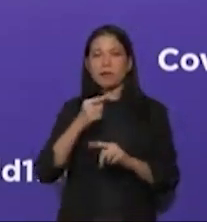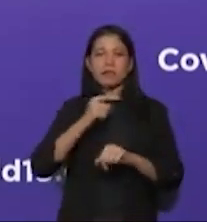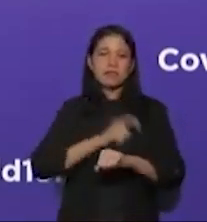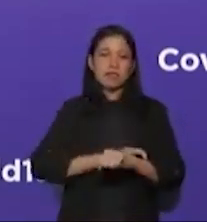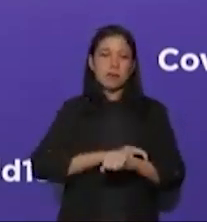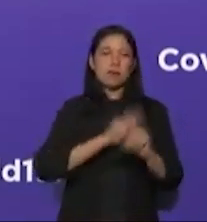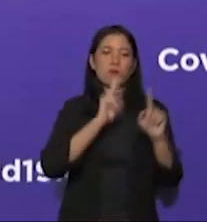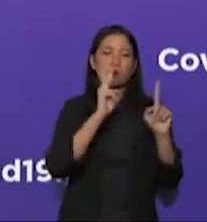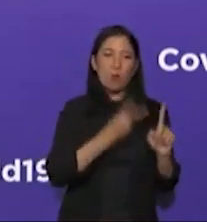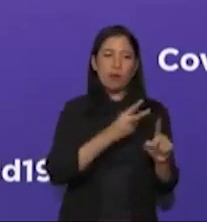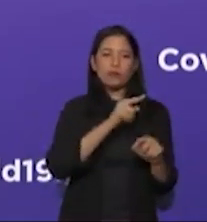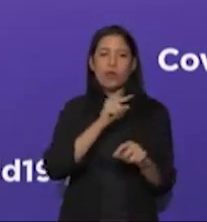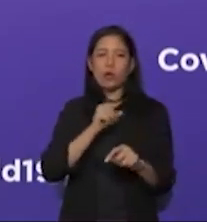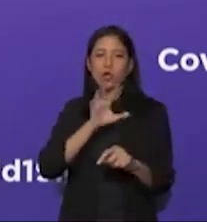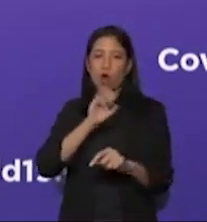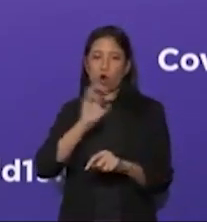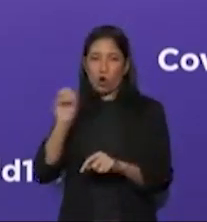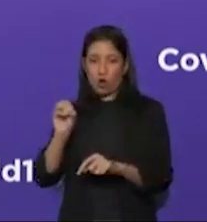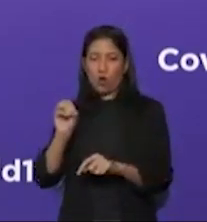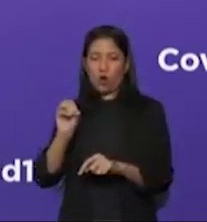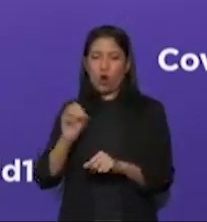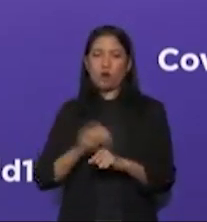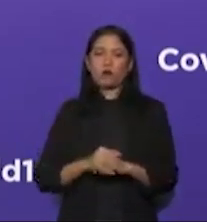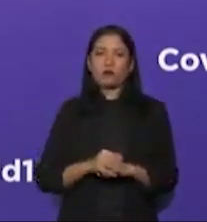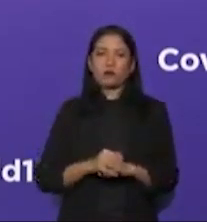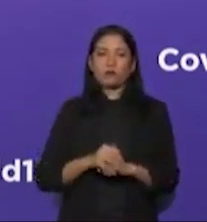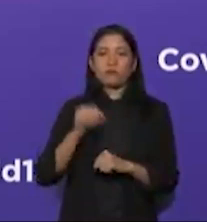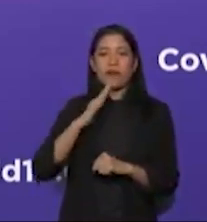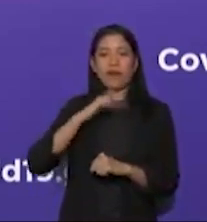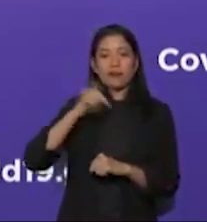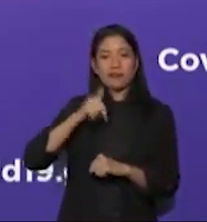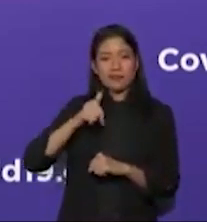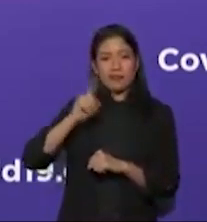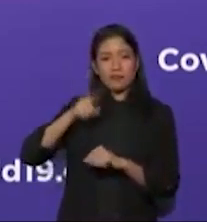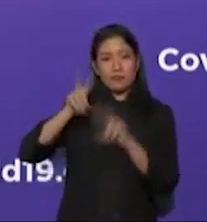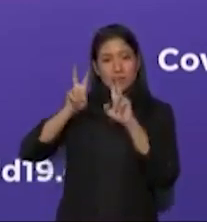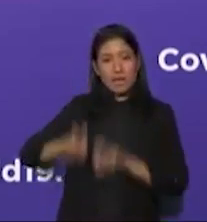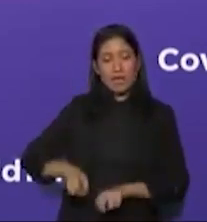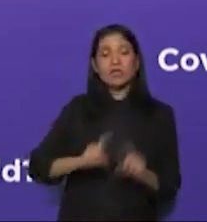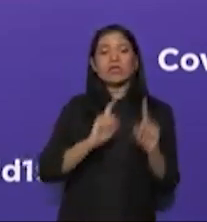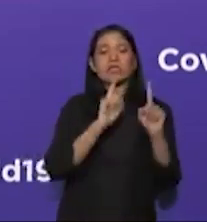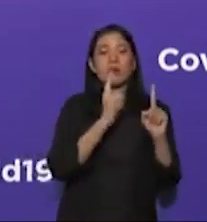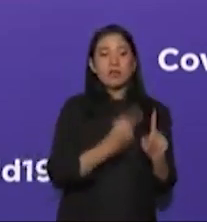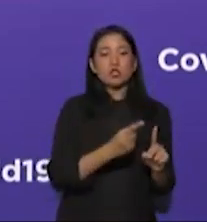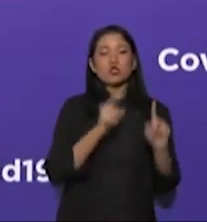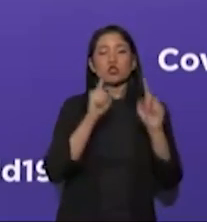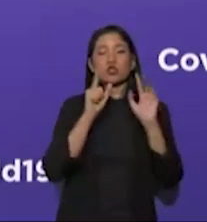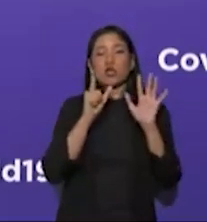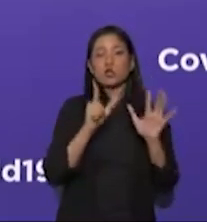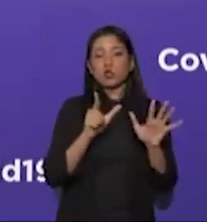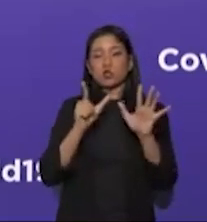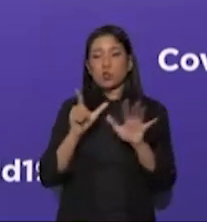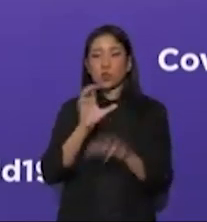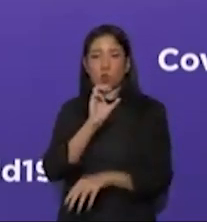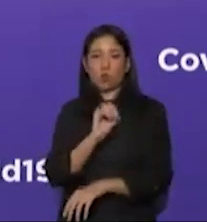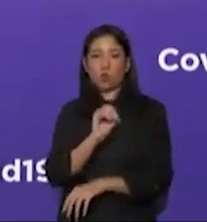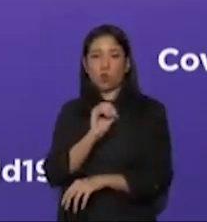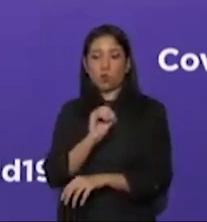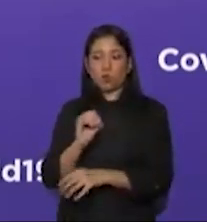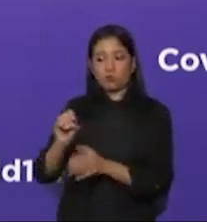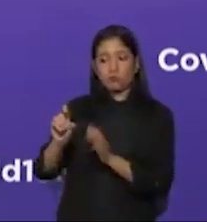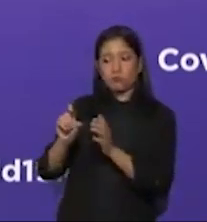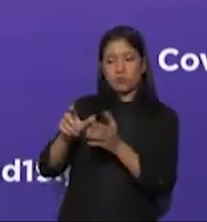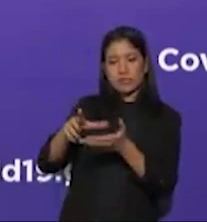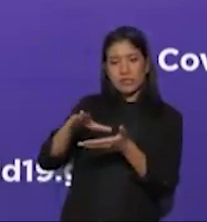11970 spesimen baik yang kita periksa melalui real-time PCR maupun